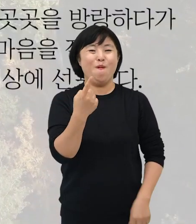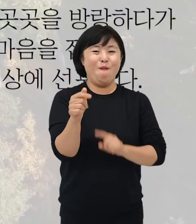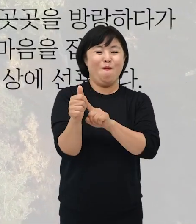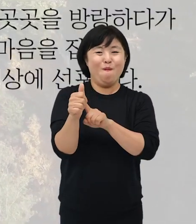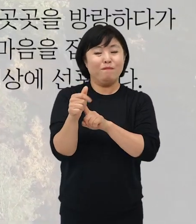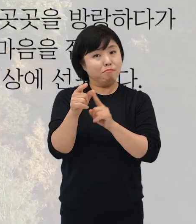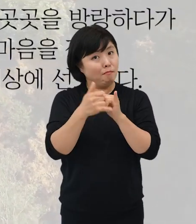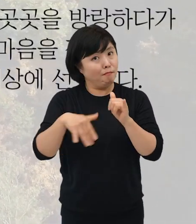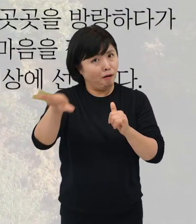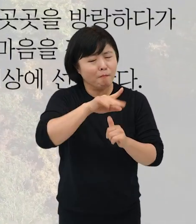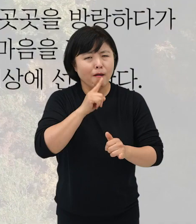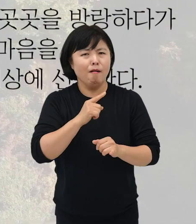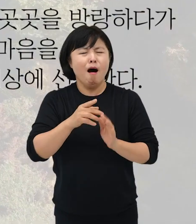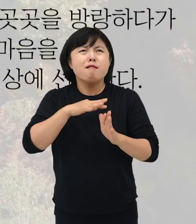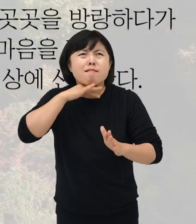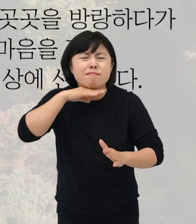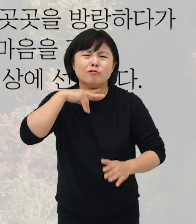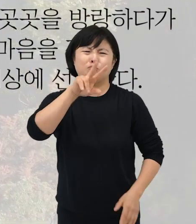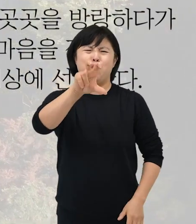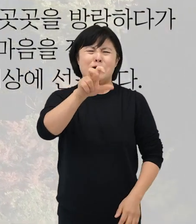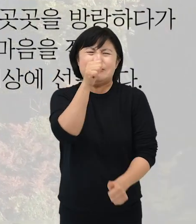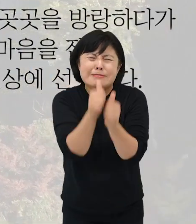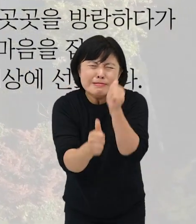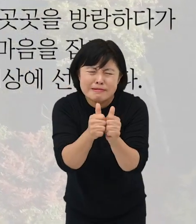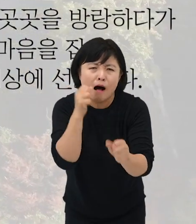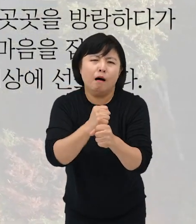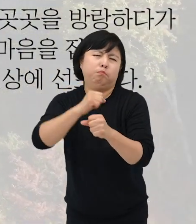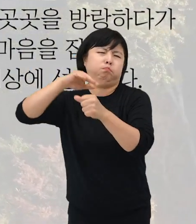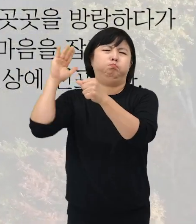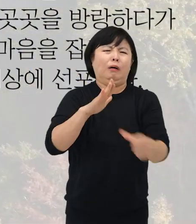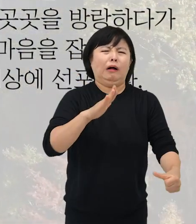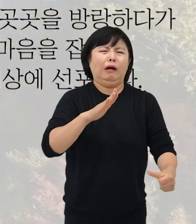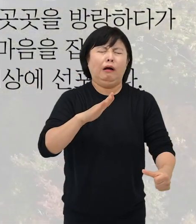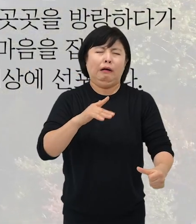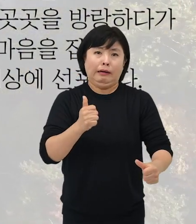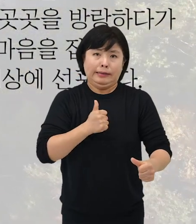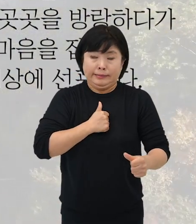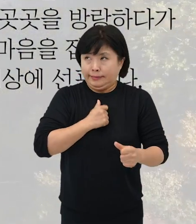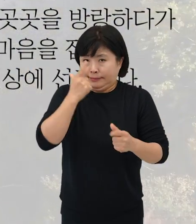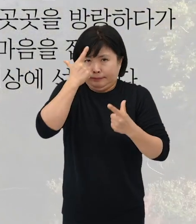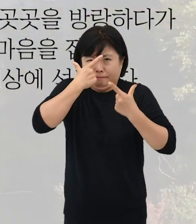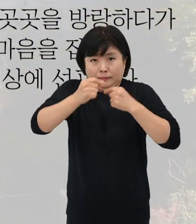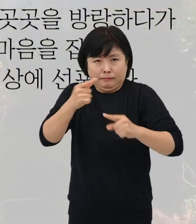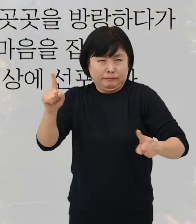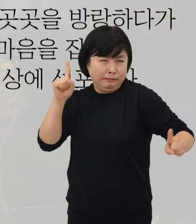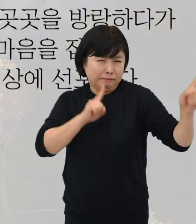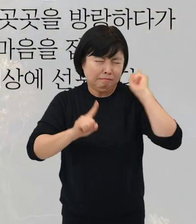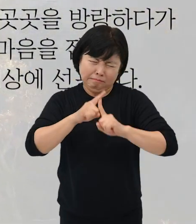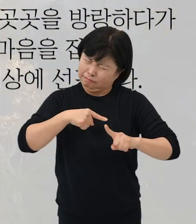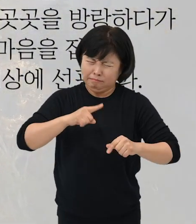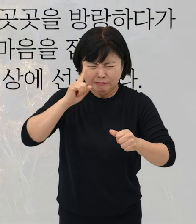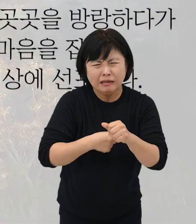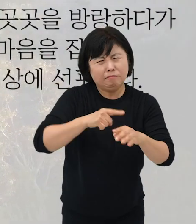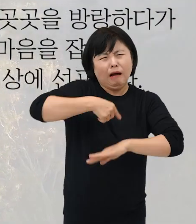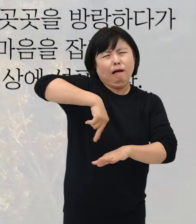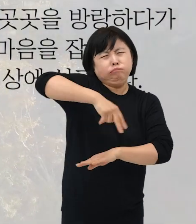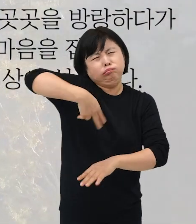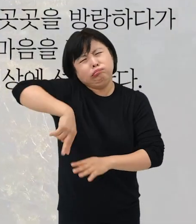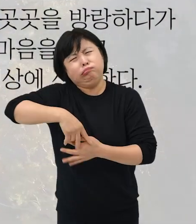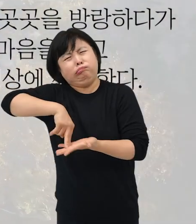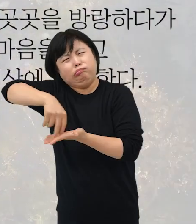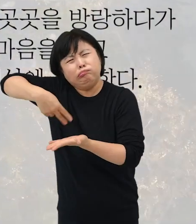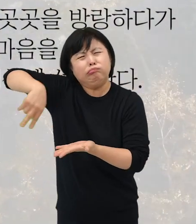있었다. 25세에 과거에 응시했다가 고배를 마신 두보는 자존심에 큰 상처를 입고